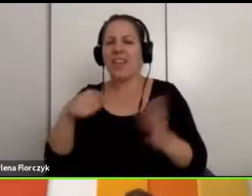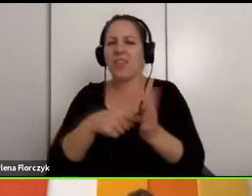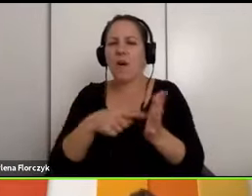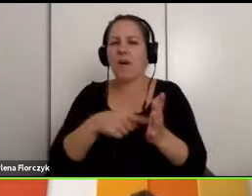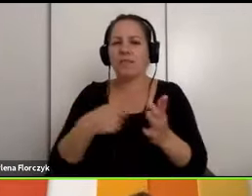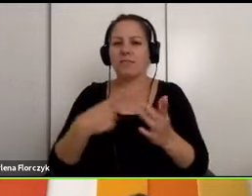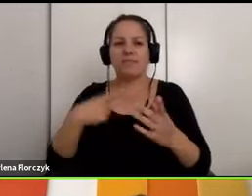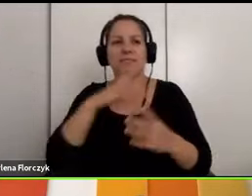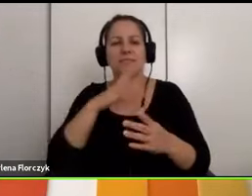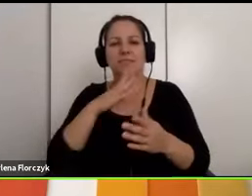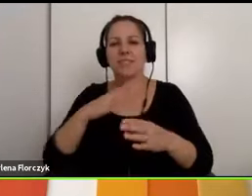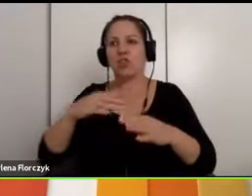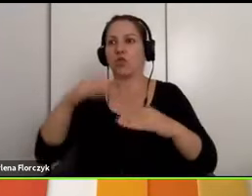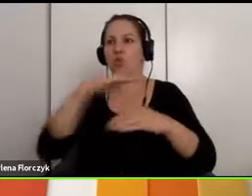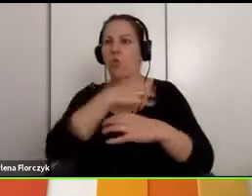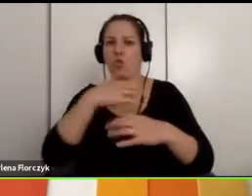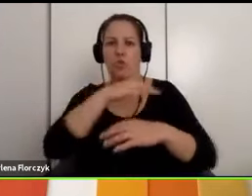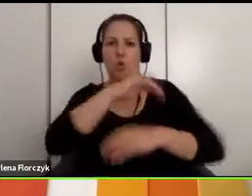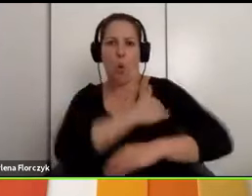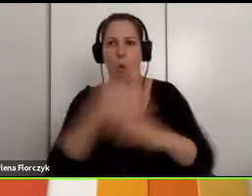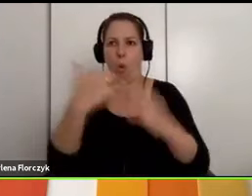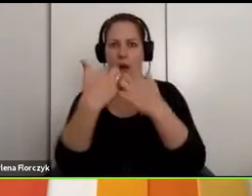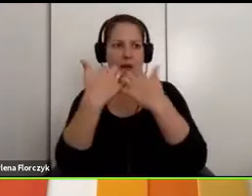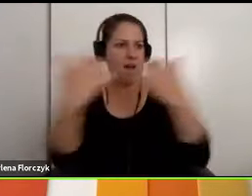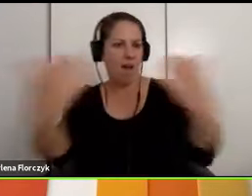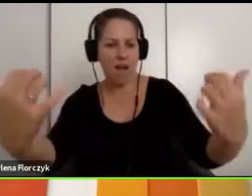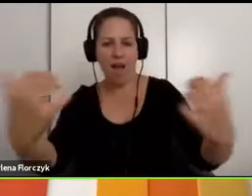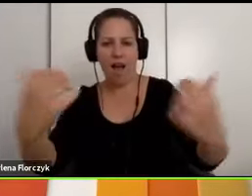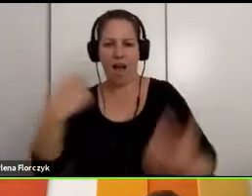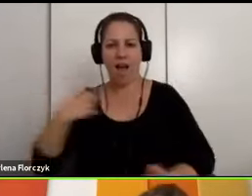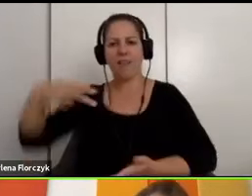nagle się stawało jakby przed całą szkołą jako ten, który